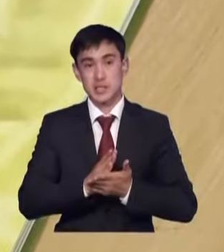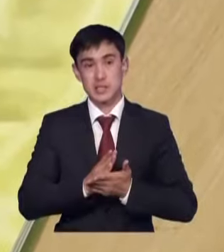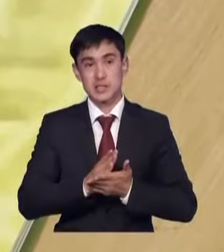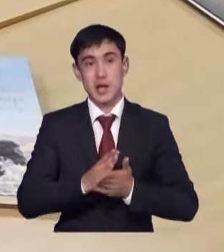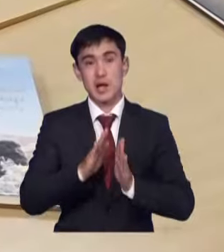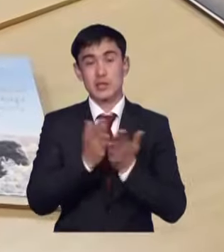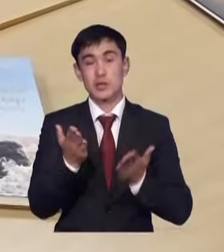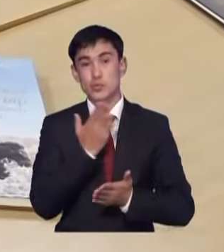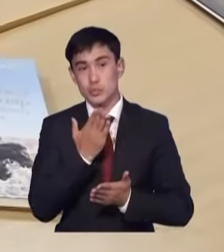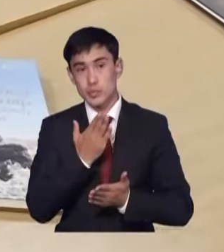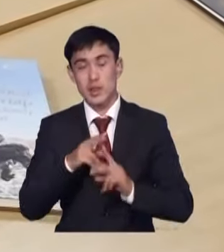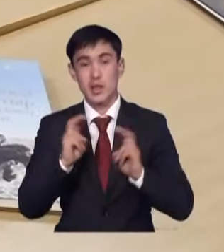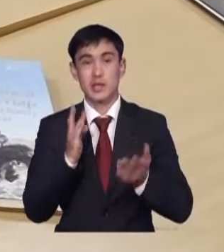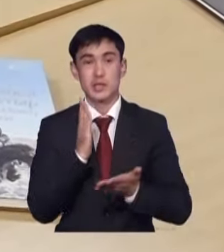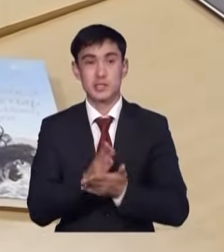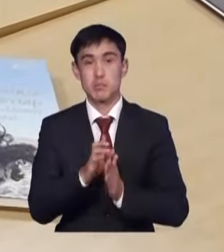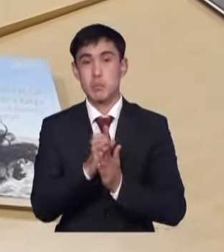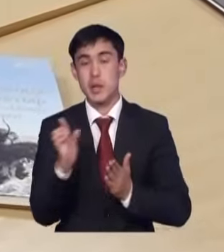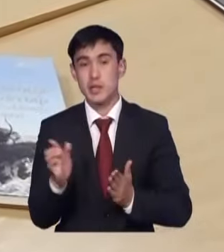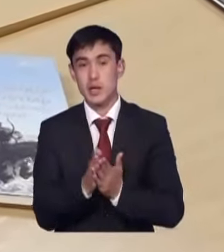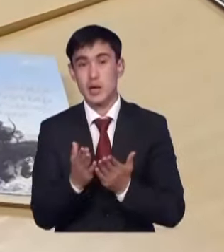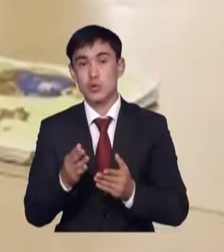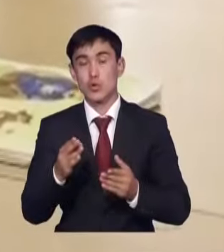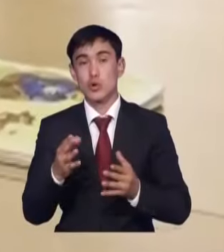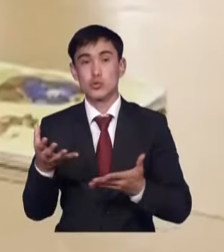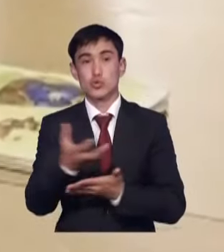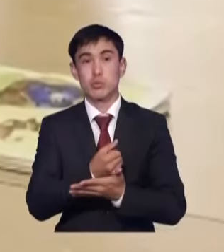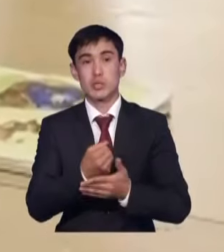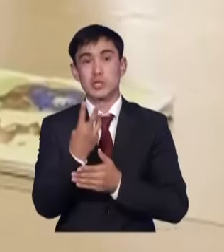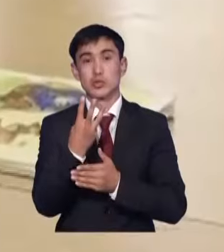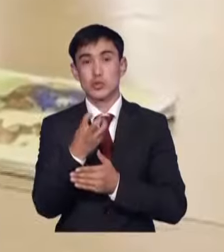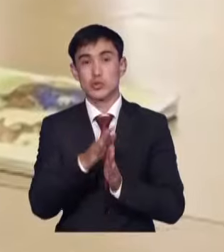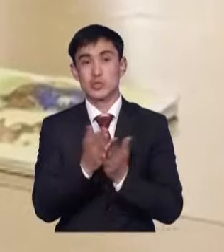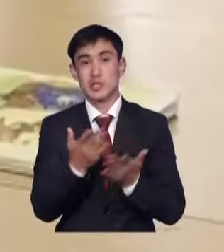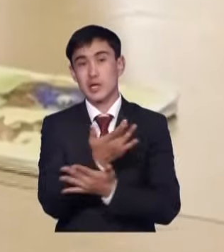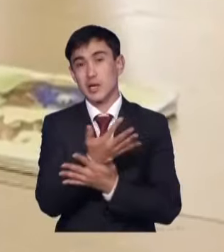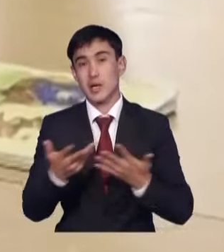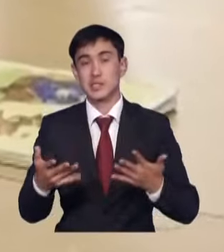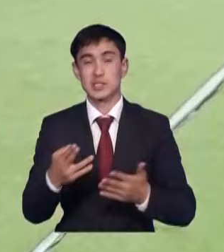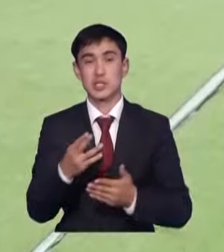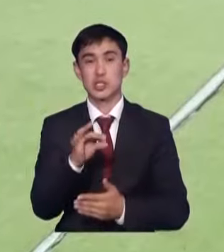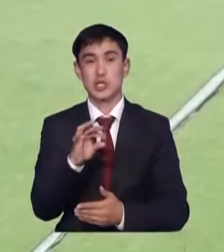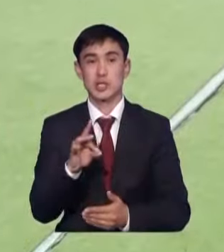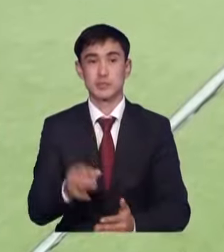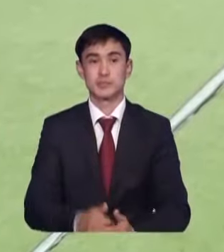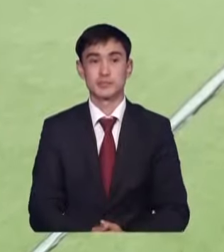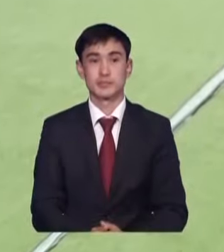и книголюбы. В лагере работает библиотека, в которой собрано около 300 книг самых разных жанров.